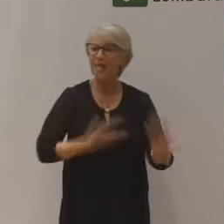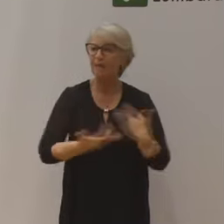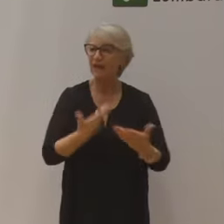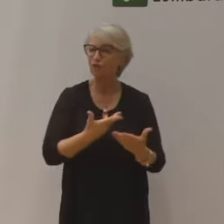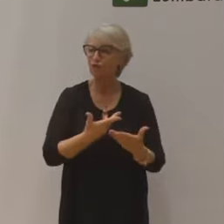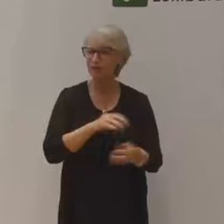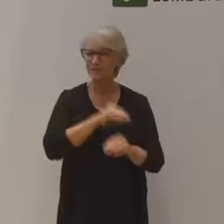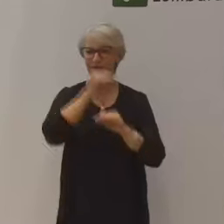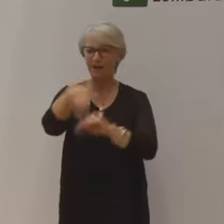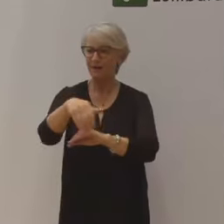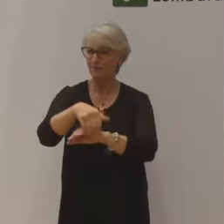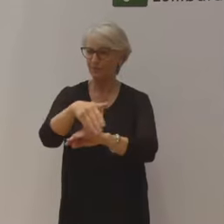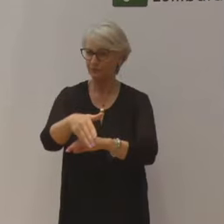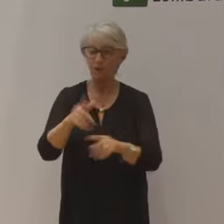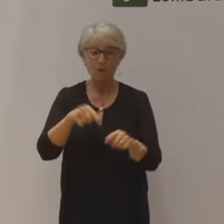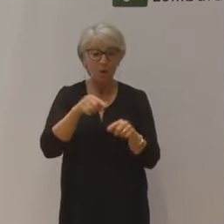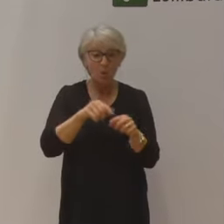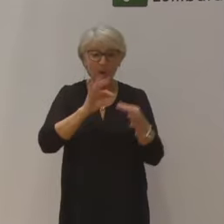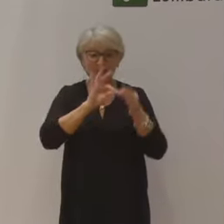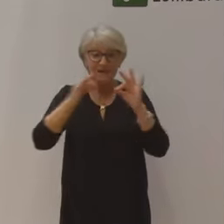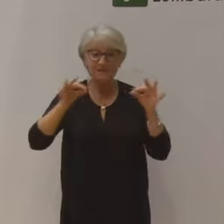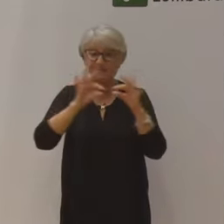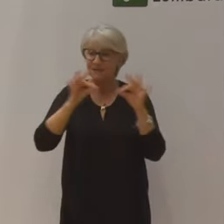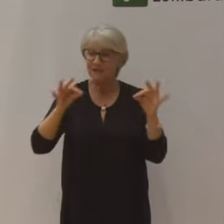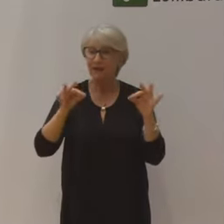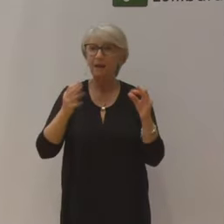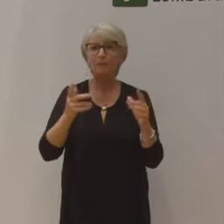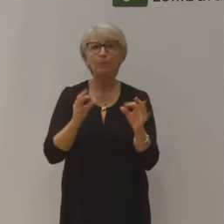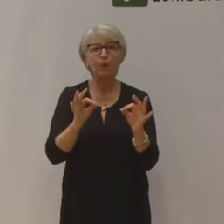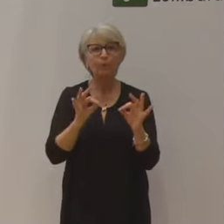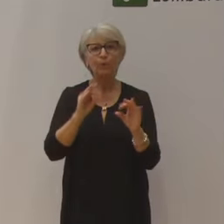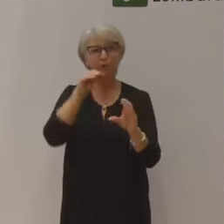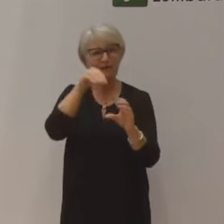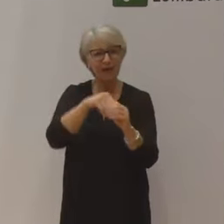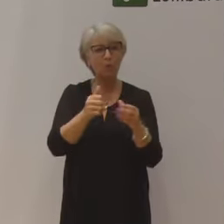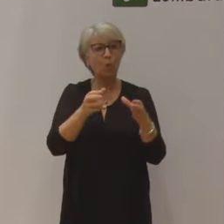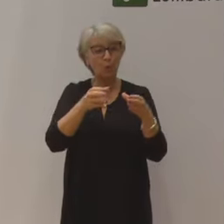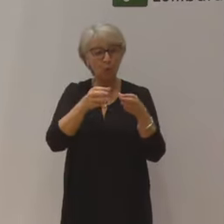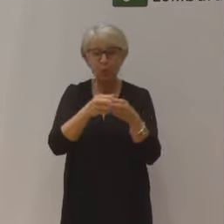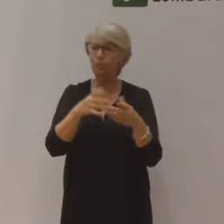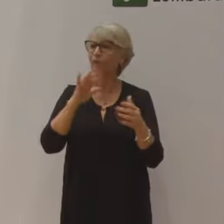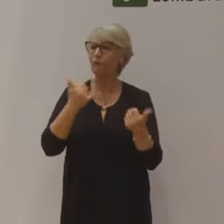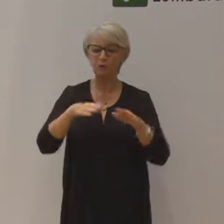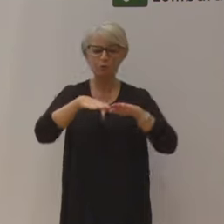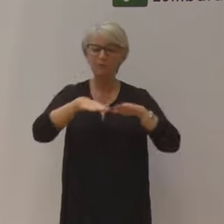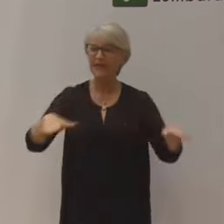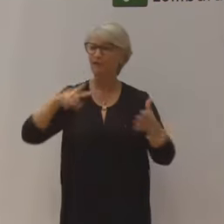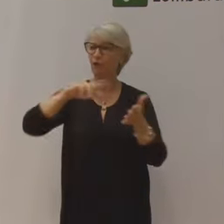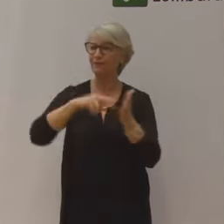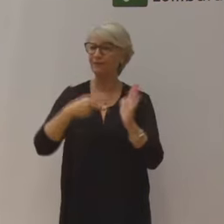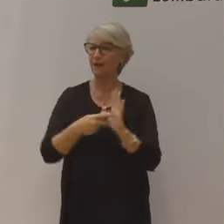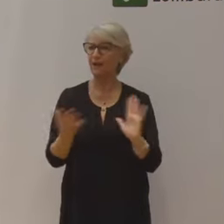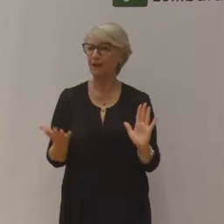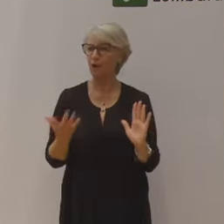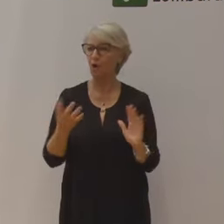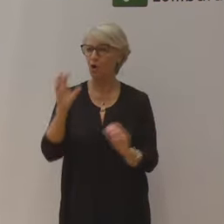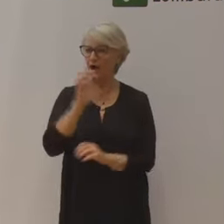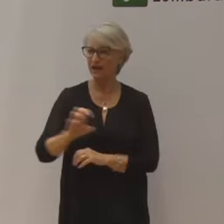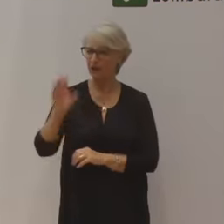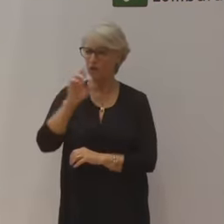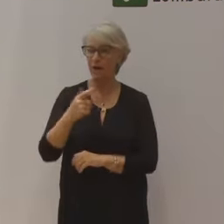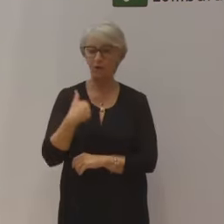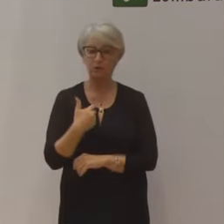vengono sostanzialmente definite e strutturate all'interno di un gruppo che è un tavolo tecnico regionale, e qua ringrazio